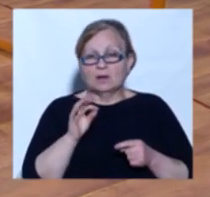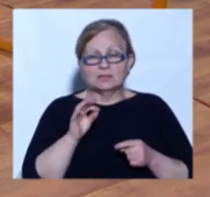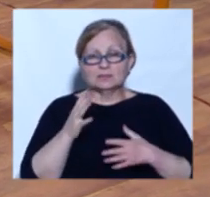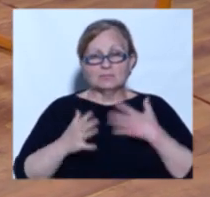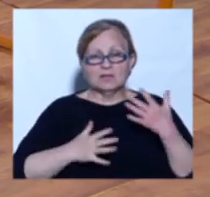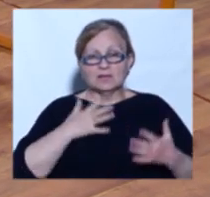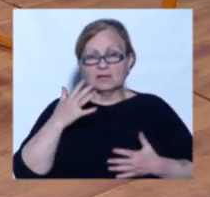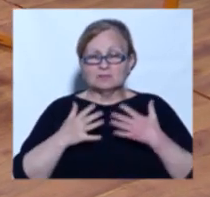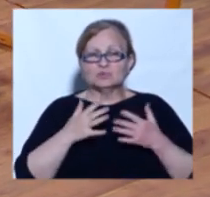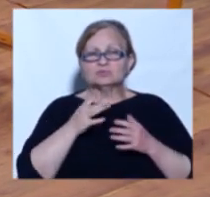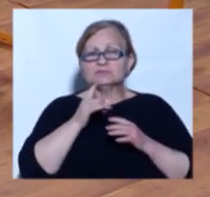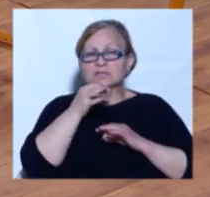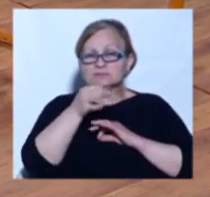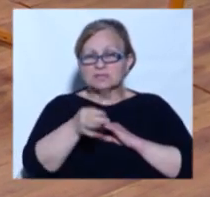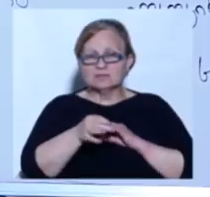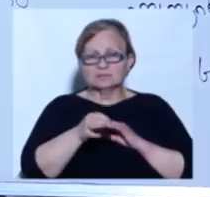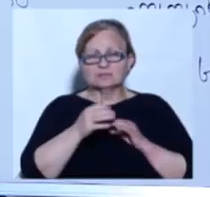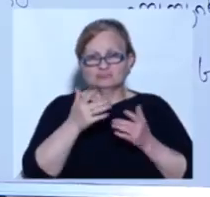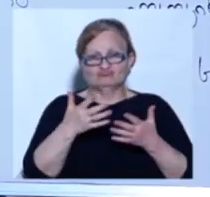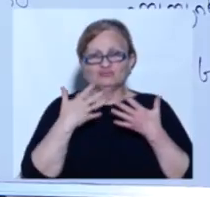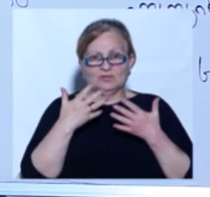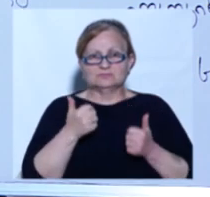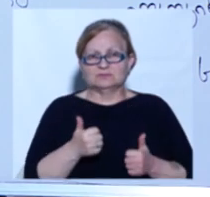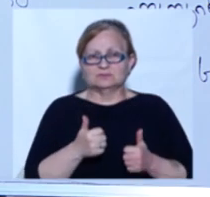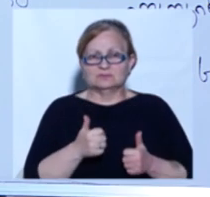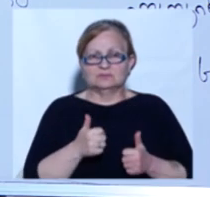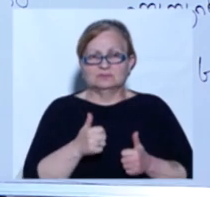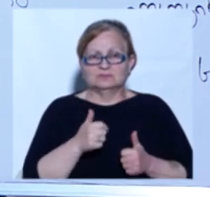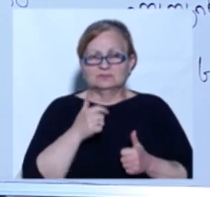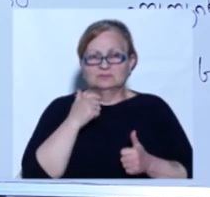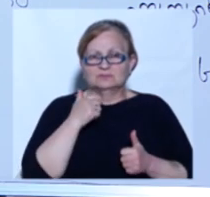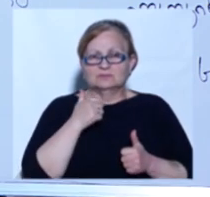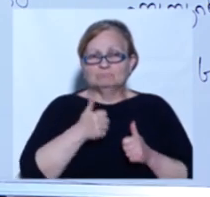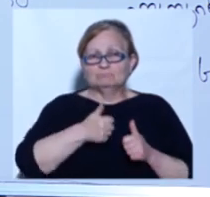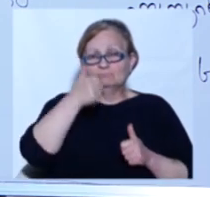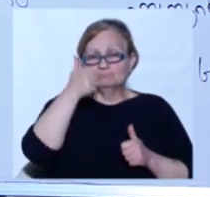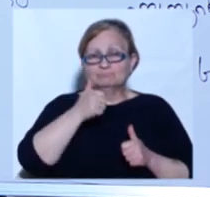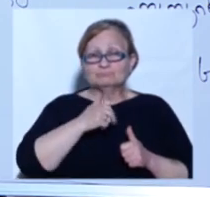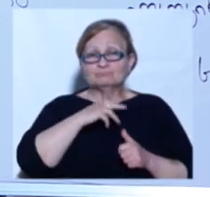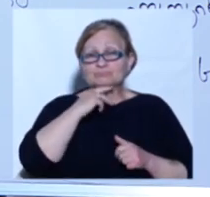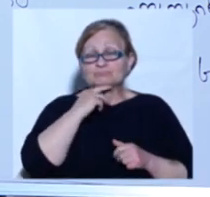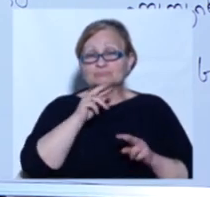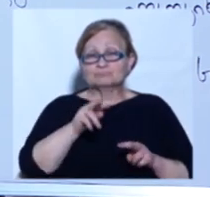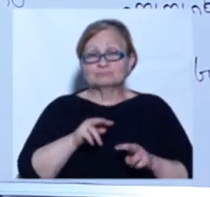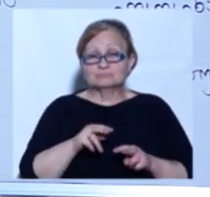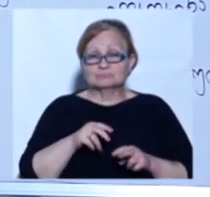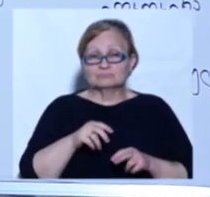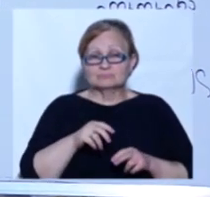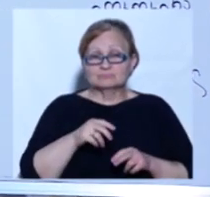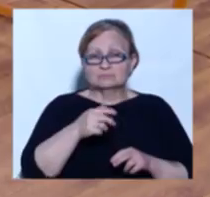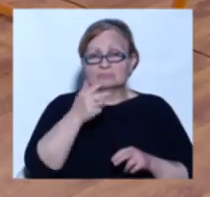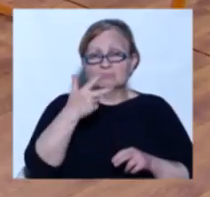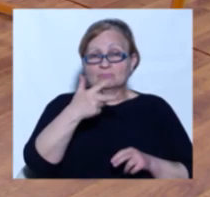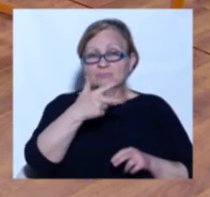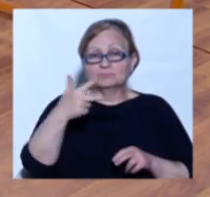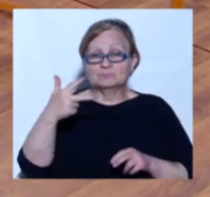ემოცია, სათქმელი ნამდვილად ჩანს. უპირველეს ყოვლისა, დავაკვირდეთ აი ამ პირველ სამ